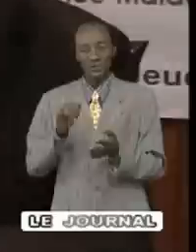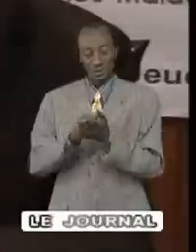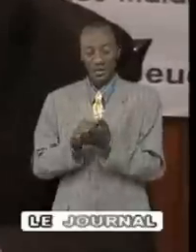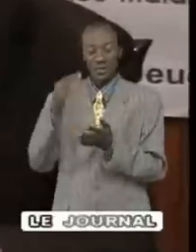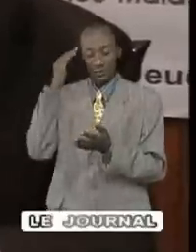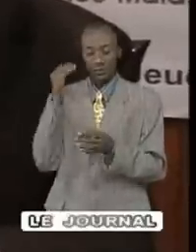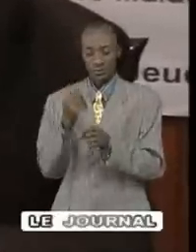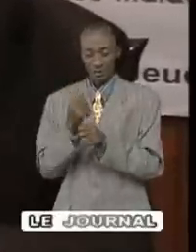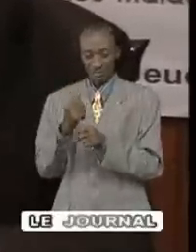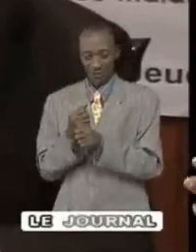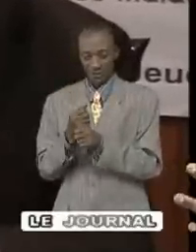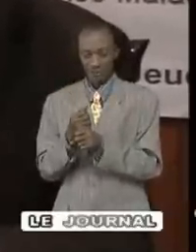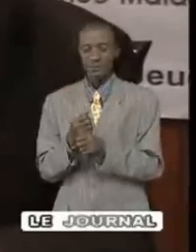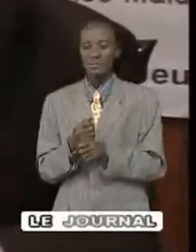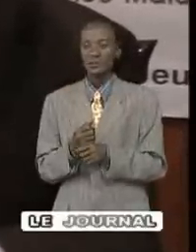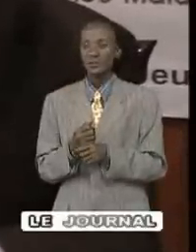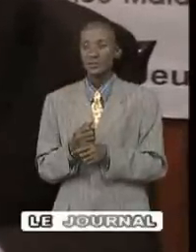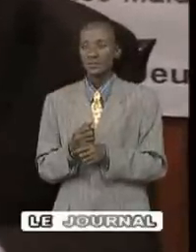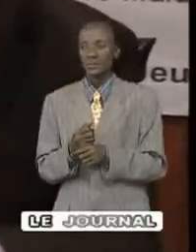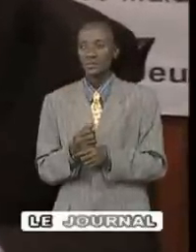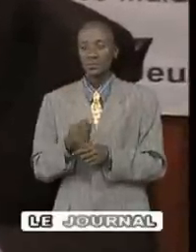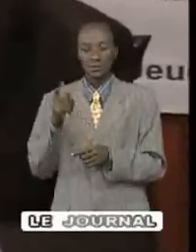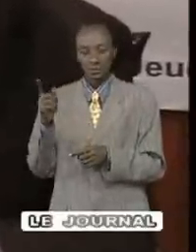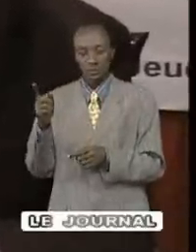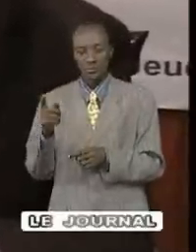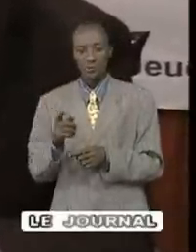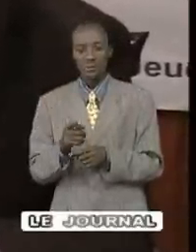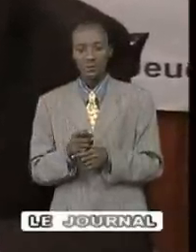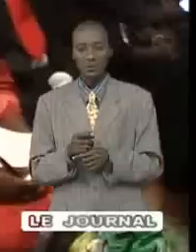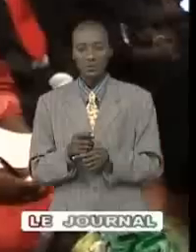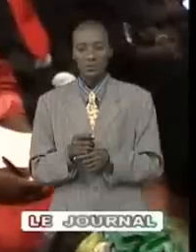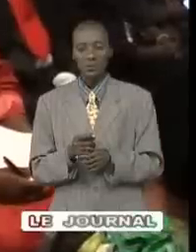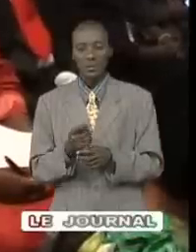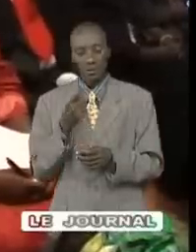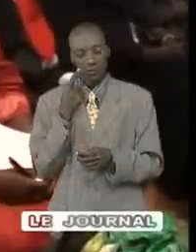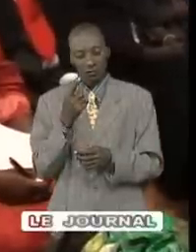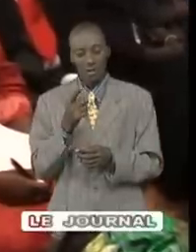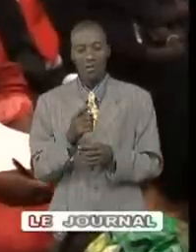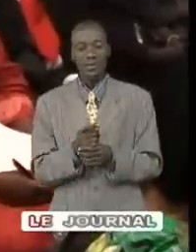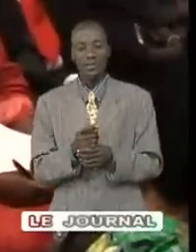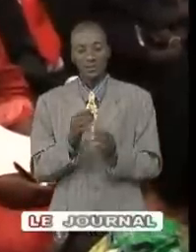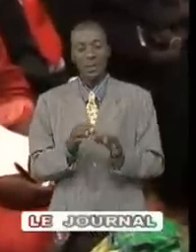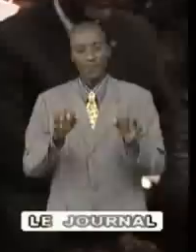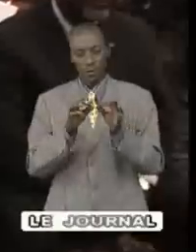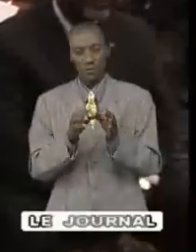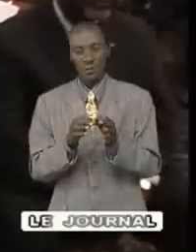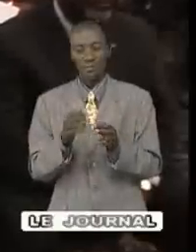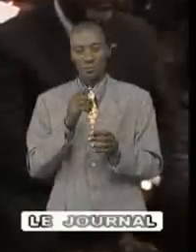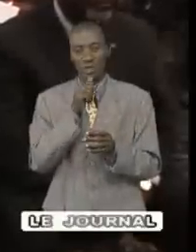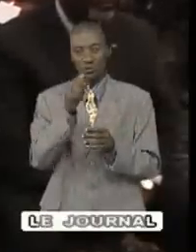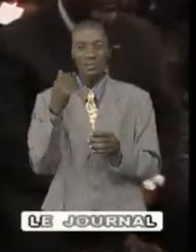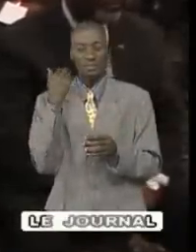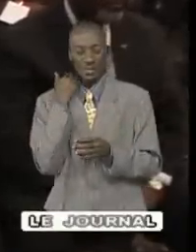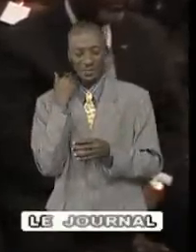l'Emploi, Travail et Prévention sociale Modeste Bahati Lukwebo d'apprécier la pertinence de l'assurance maladie comme une structure